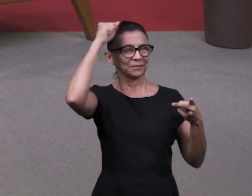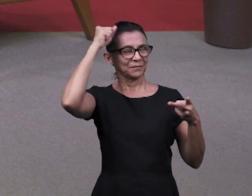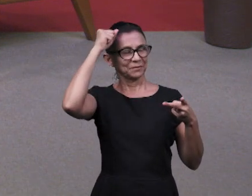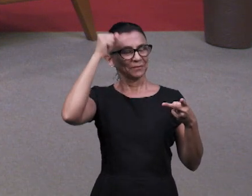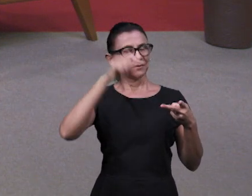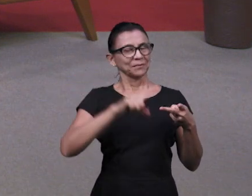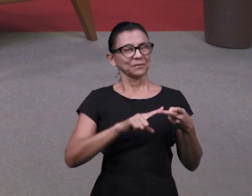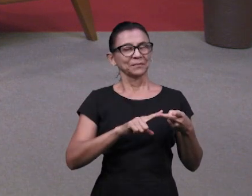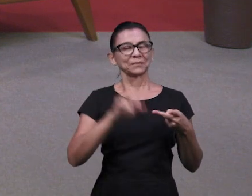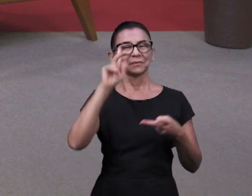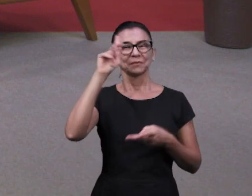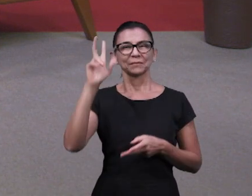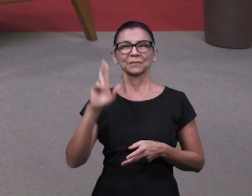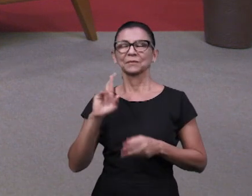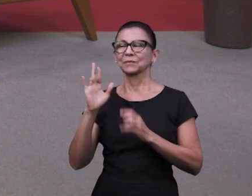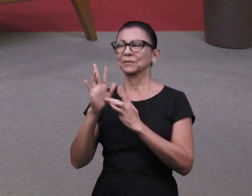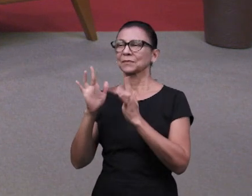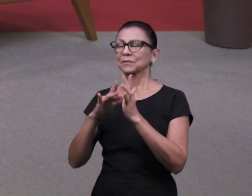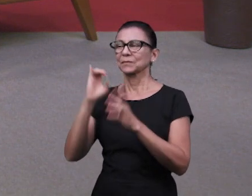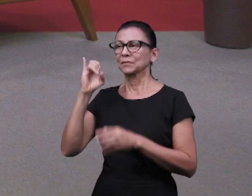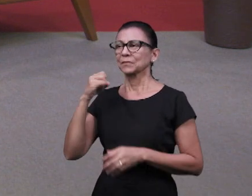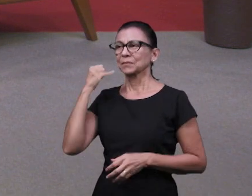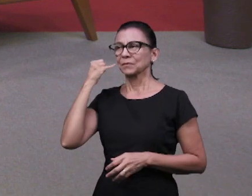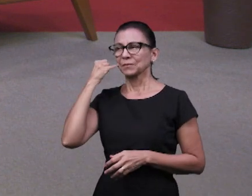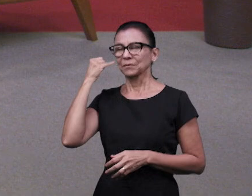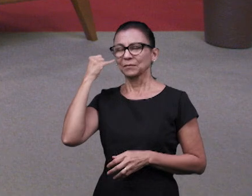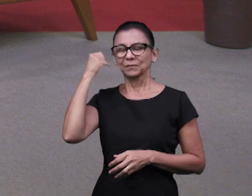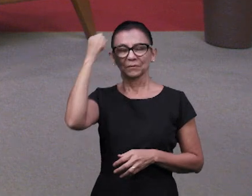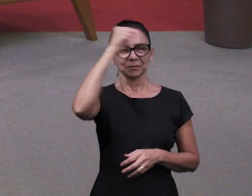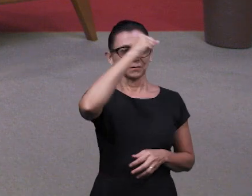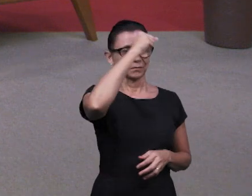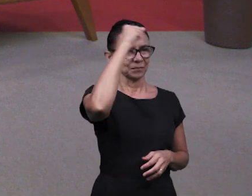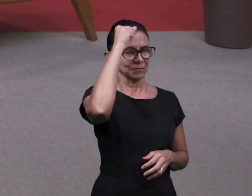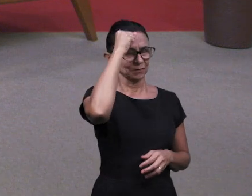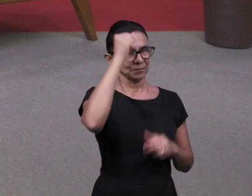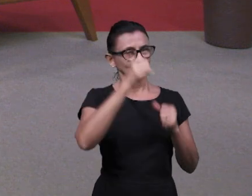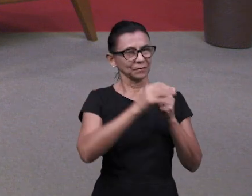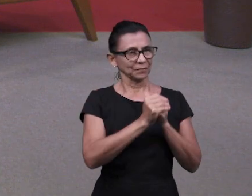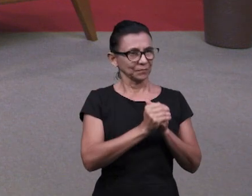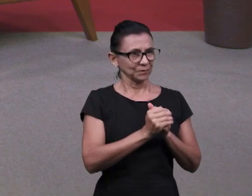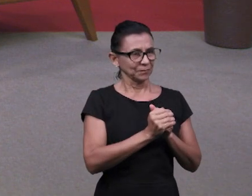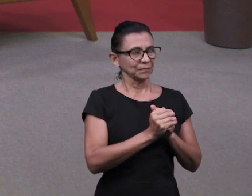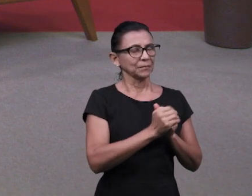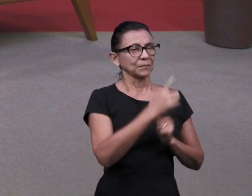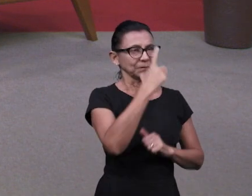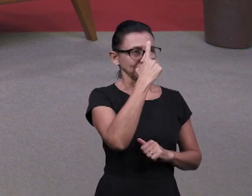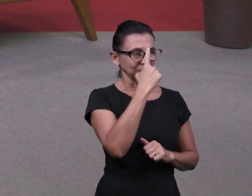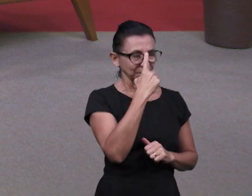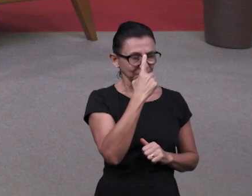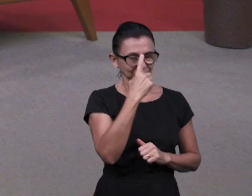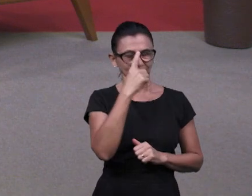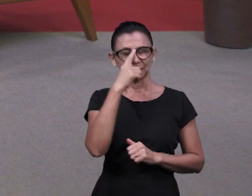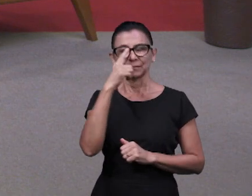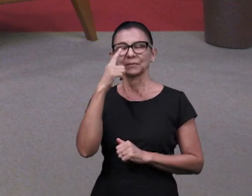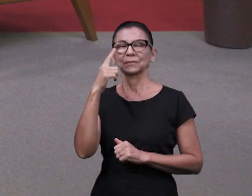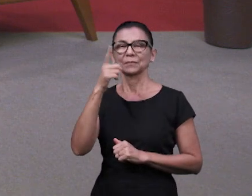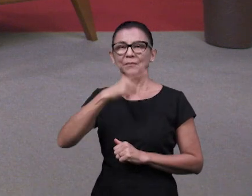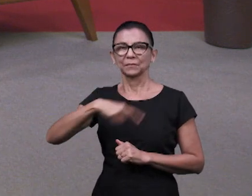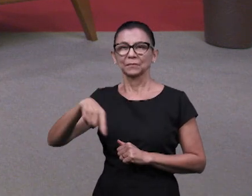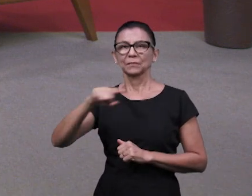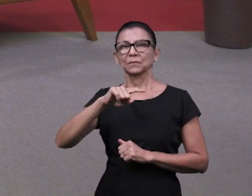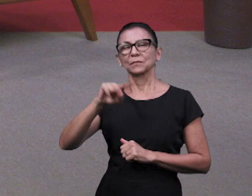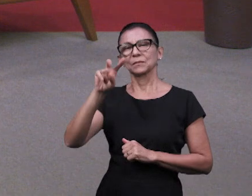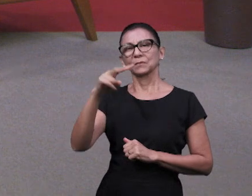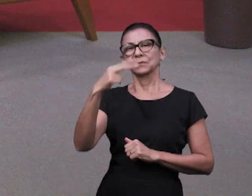paix du Seigneur à vous deux, la paix du Seigneur Sergio Josias, la paix du Seigneur Daniel, la paix du Seigneur les frères et sœurs, tous qui participent avec nous, et